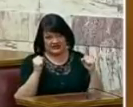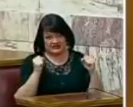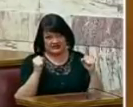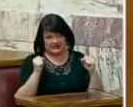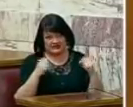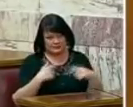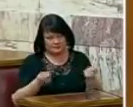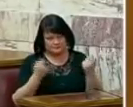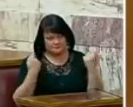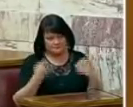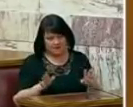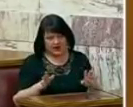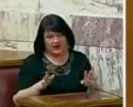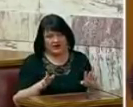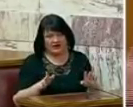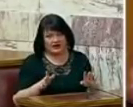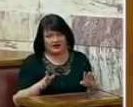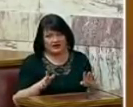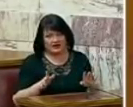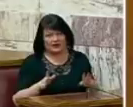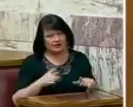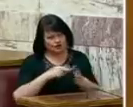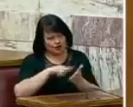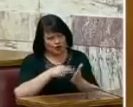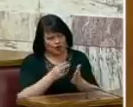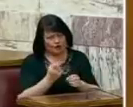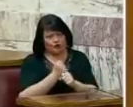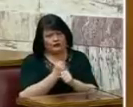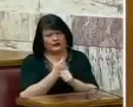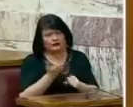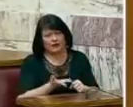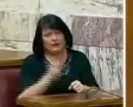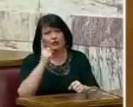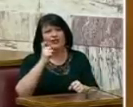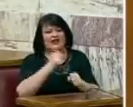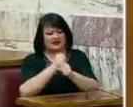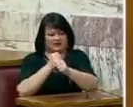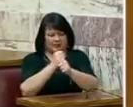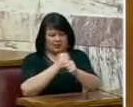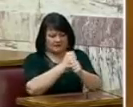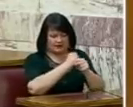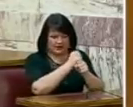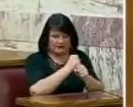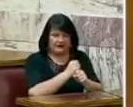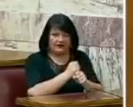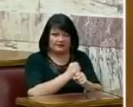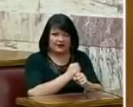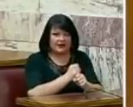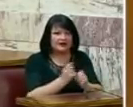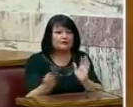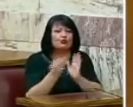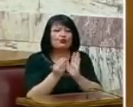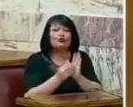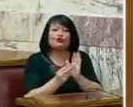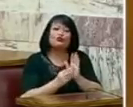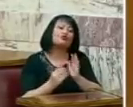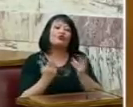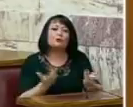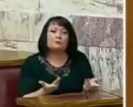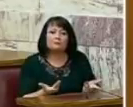εξετέλεσα στο έπακρον την αποστολή και τα 10 φάρμακα αυτά είχαν μπει, είχαν